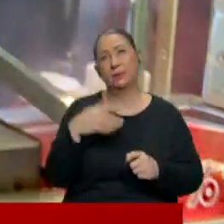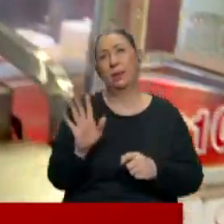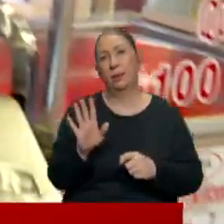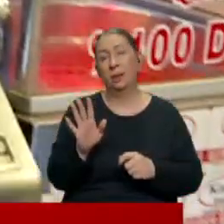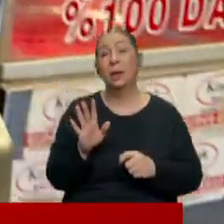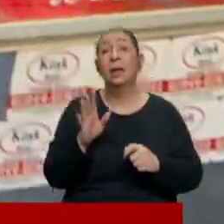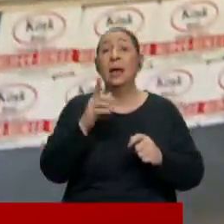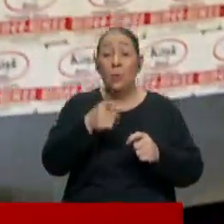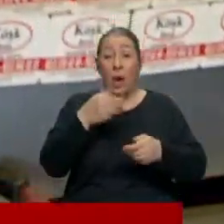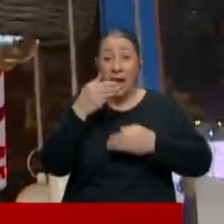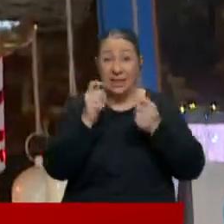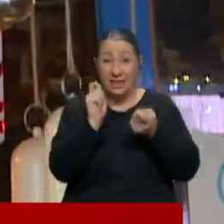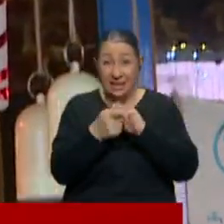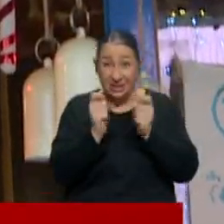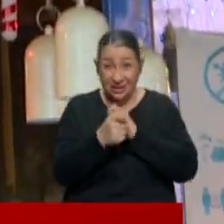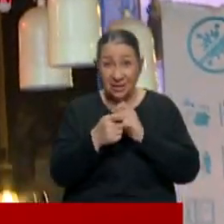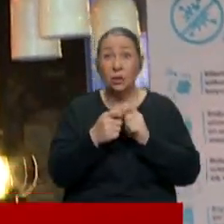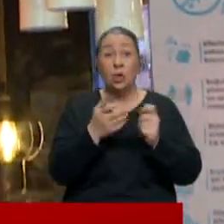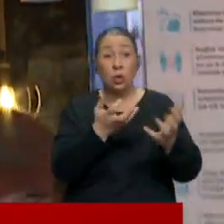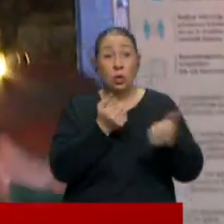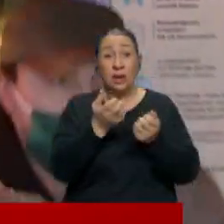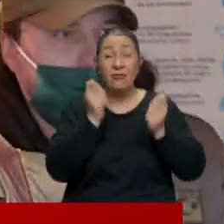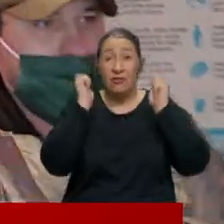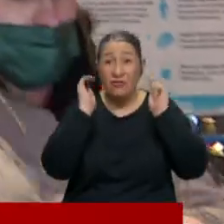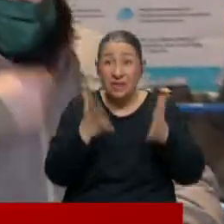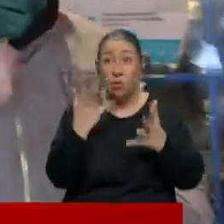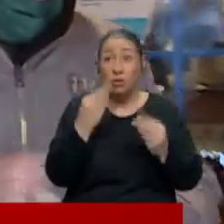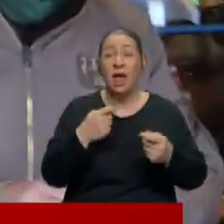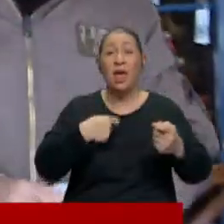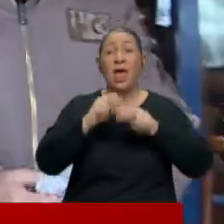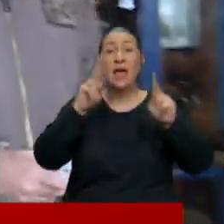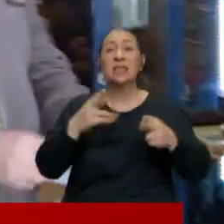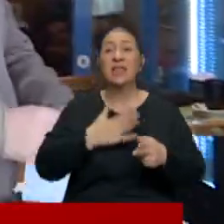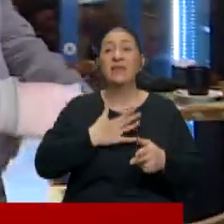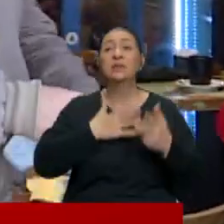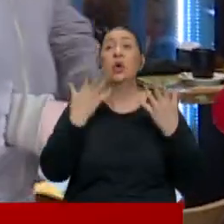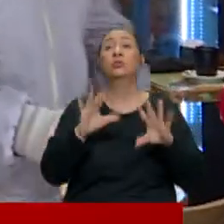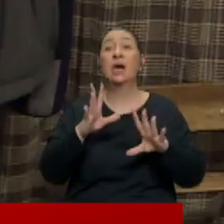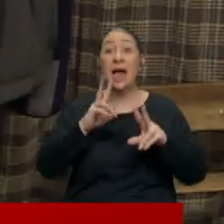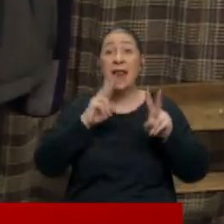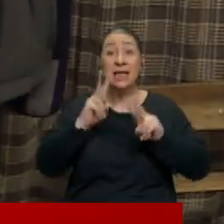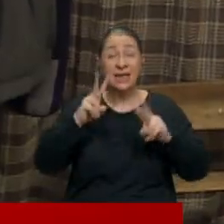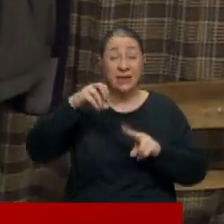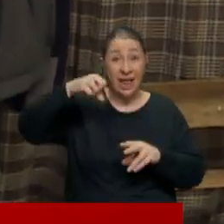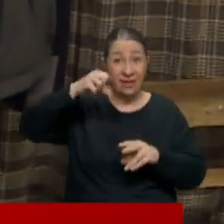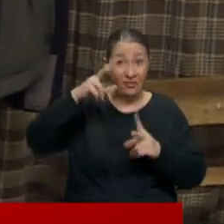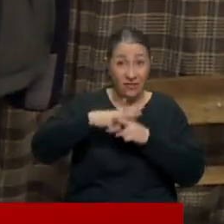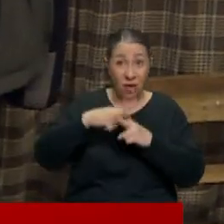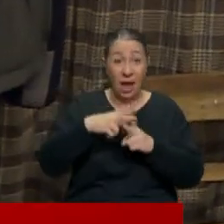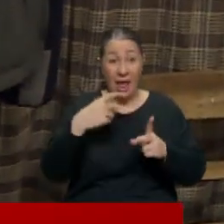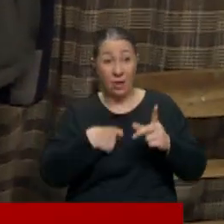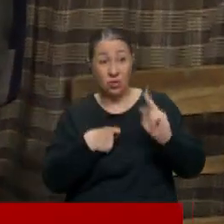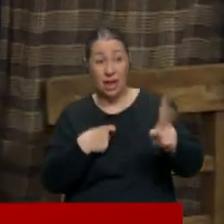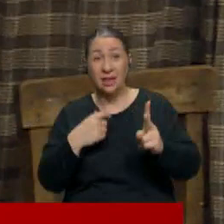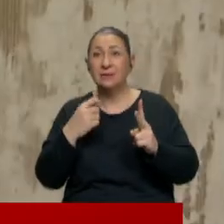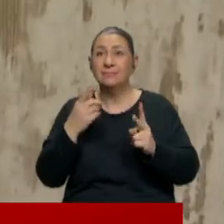değil. Tarifedeki değişiklik tüketimleri fazla olduğu için esnafa nefes olmayacak. Elektrik faturalarında esnafa özel